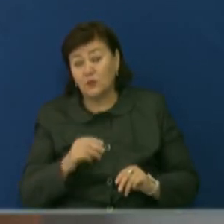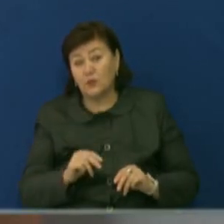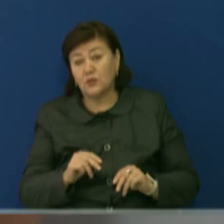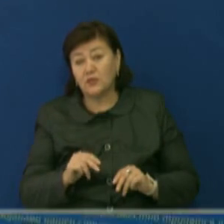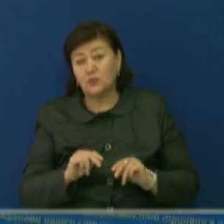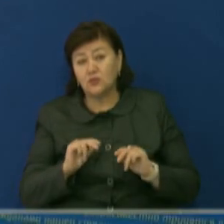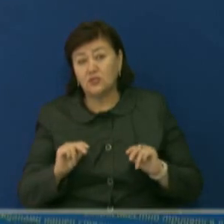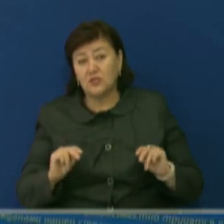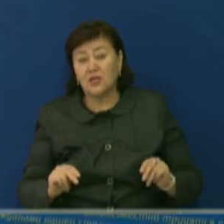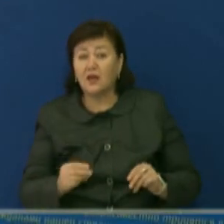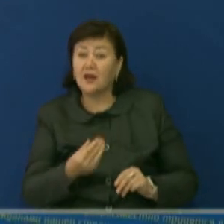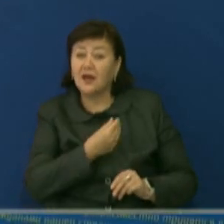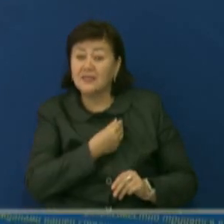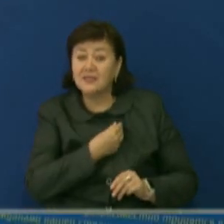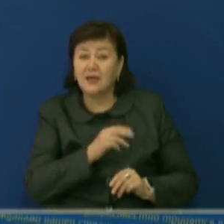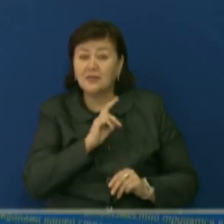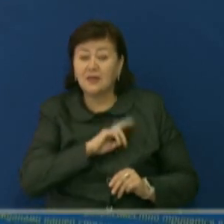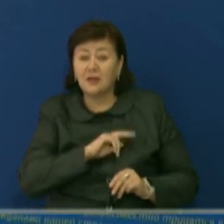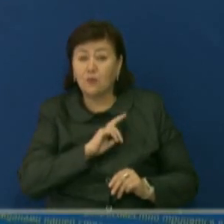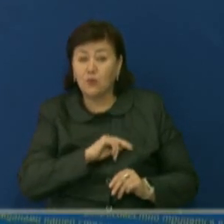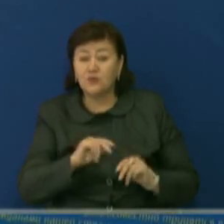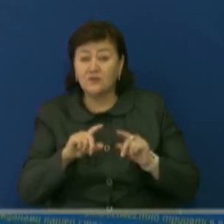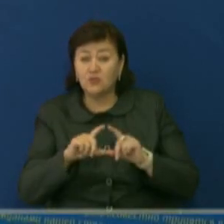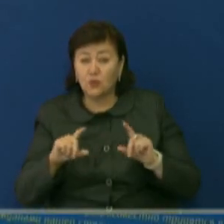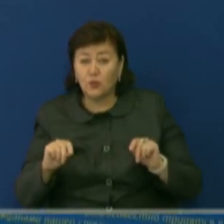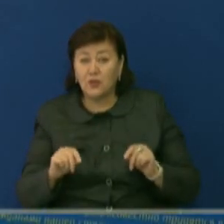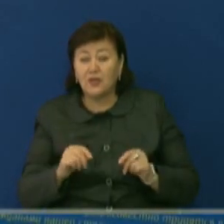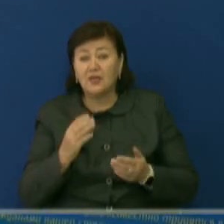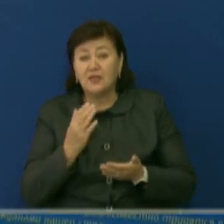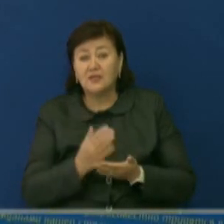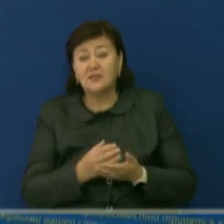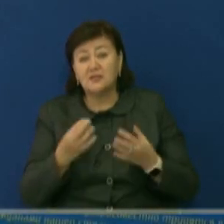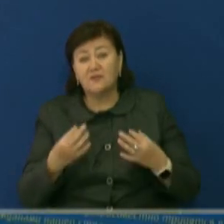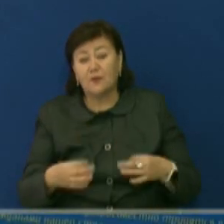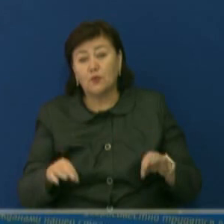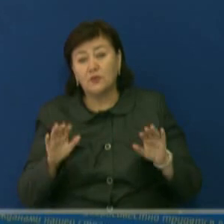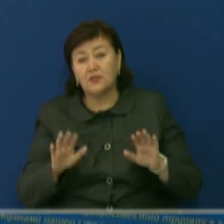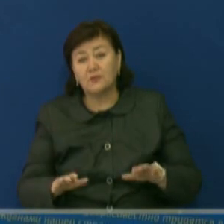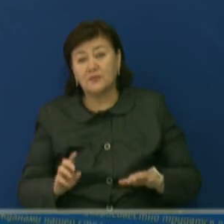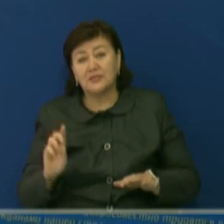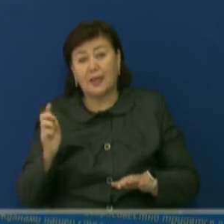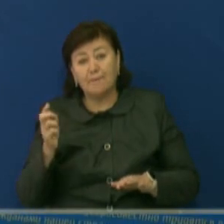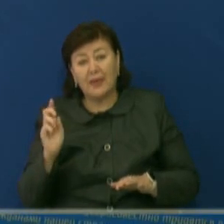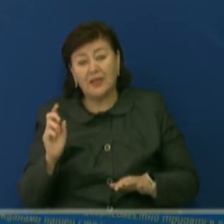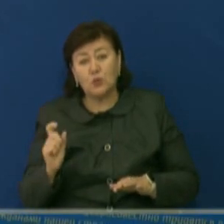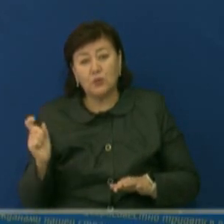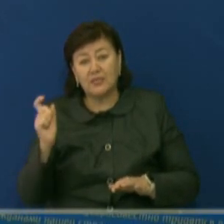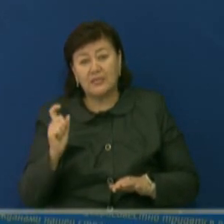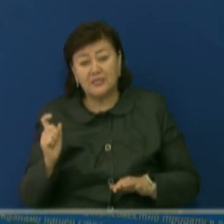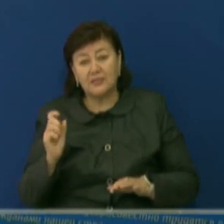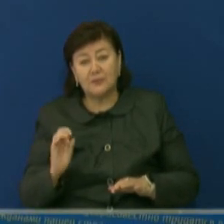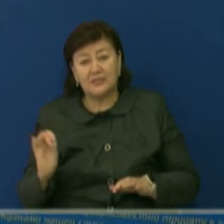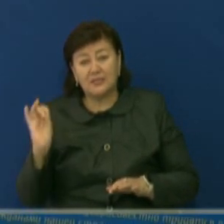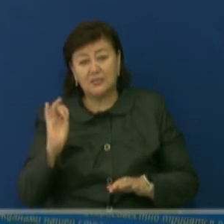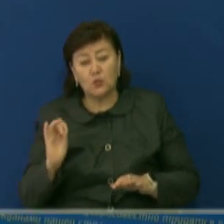в школах. У нас сейчас есть вакансии учителя физической культуры, учителя биологии, химии, истории.